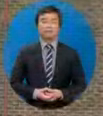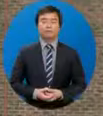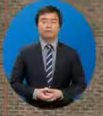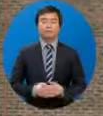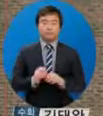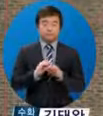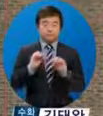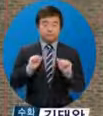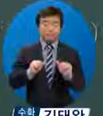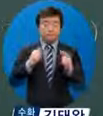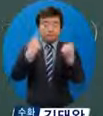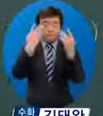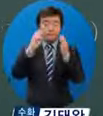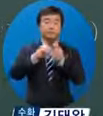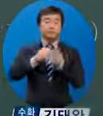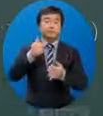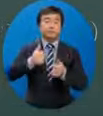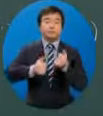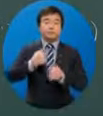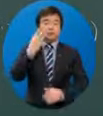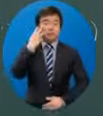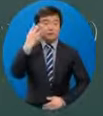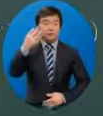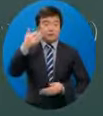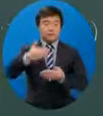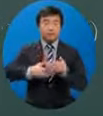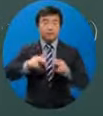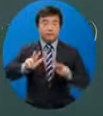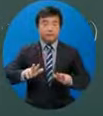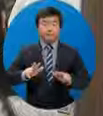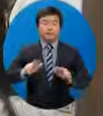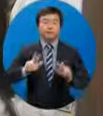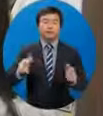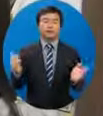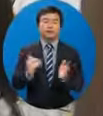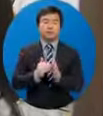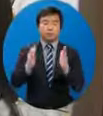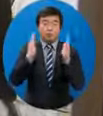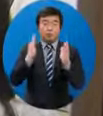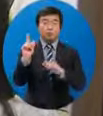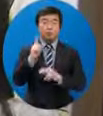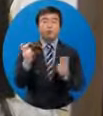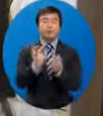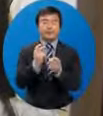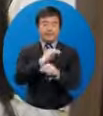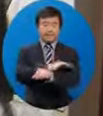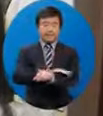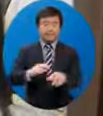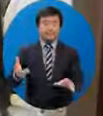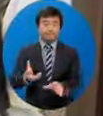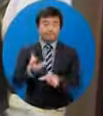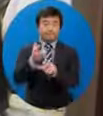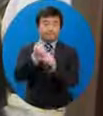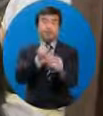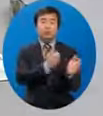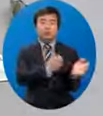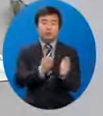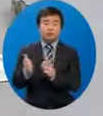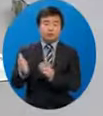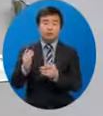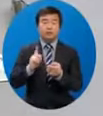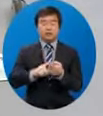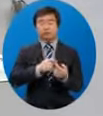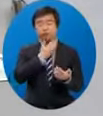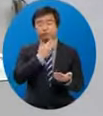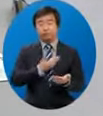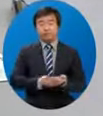수능이 석달 남짓 남은 시점. 이제는 그동안 해왔던 수험 공부를 어떻게 잘 마무리할 것인가가 중요한 때입니다.